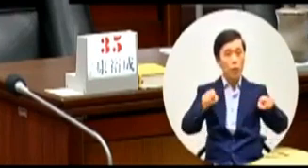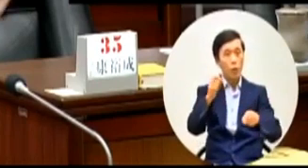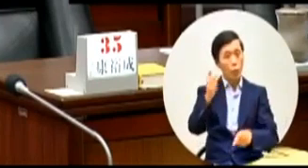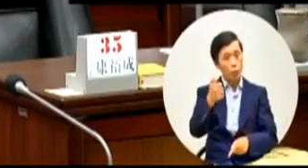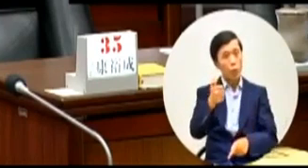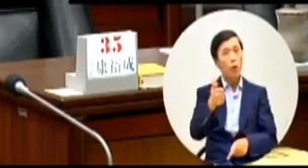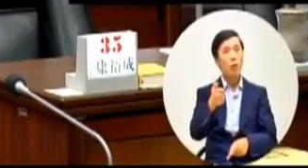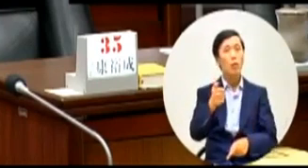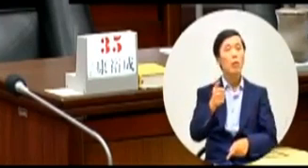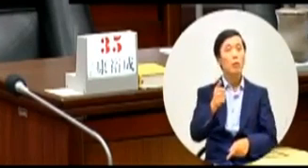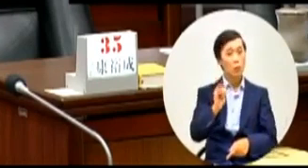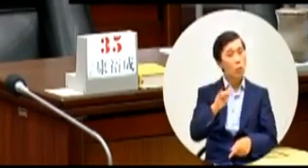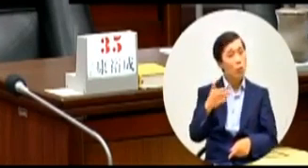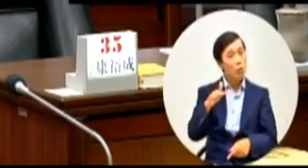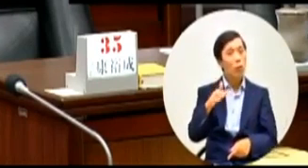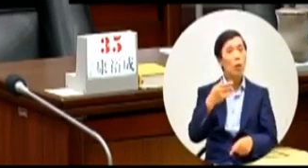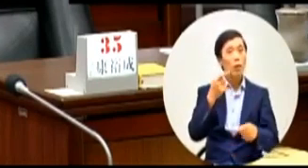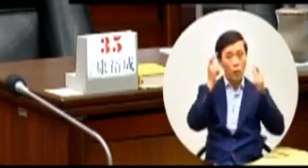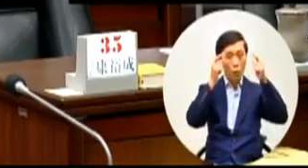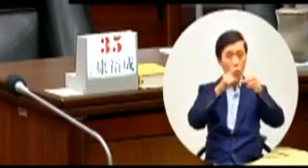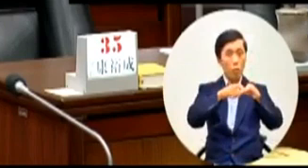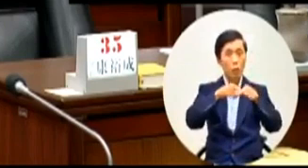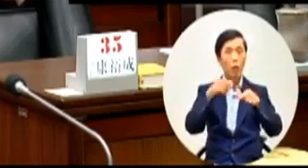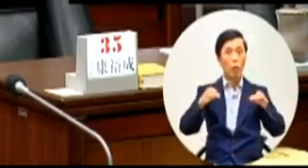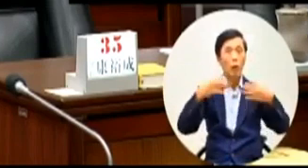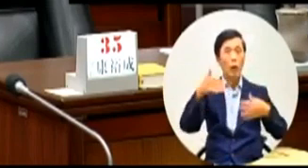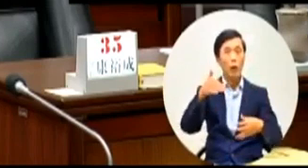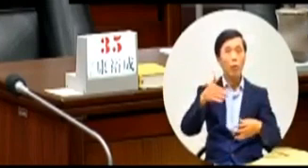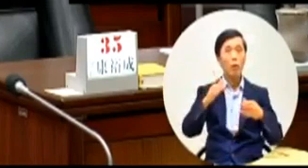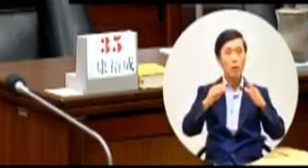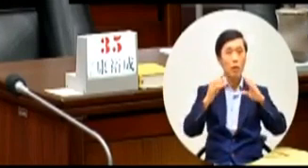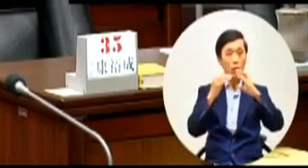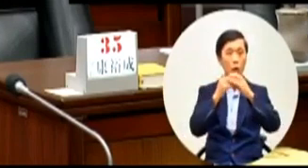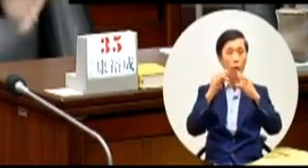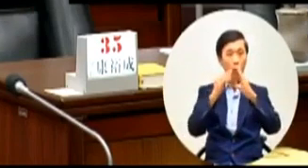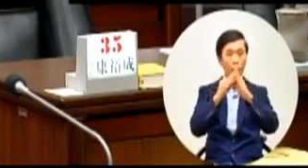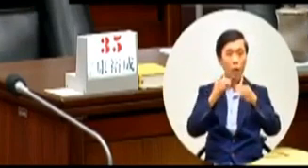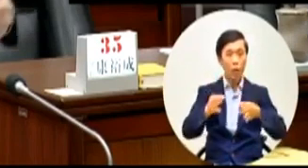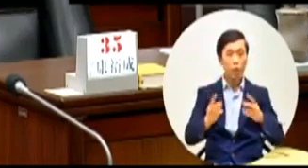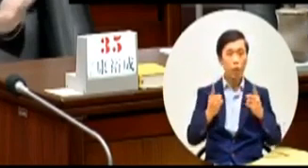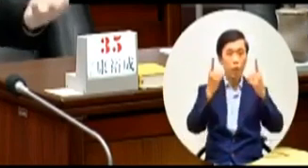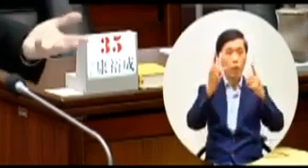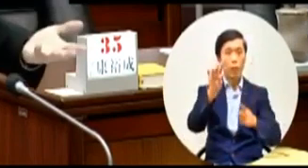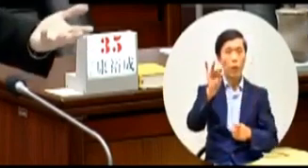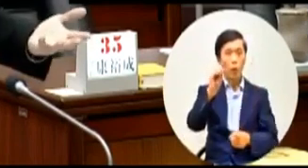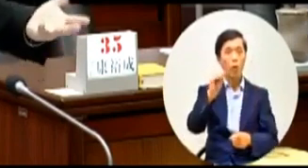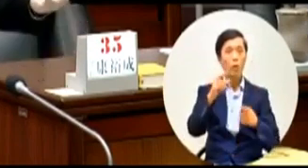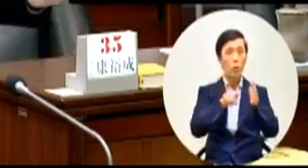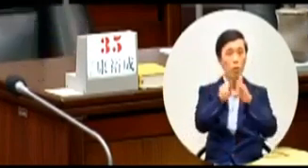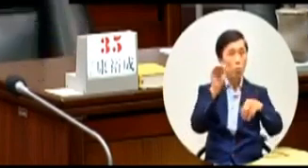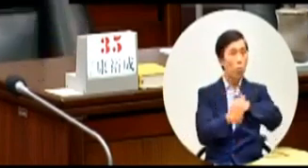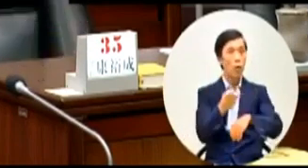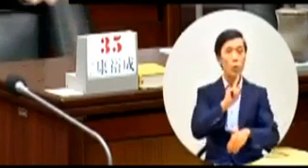赚大钱，还没发大财，套房先横涨这个两百万包括专家说的如果这个房价涨爽到三种